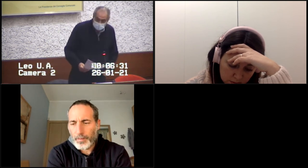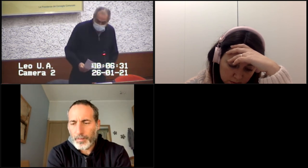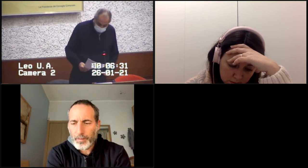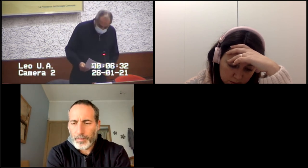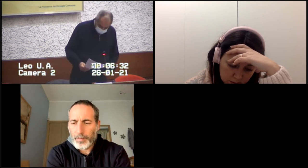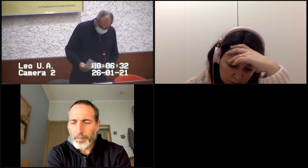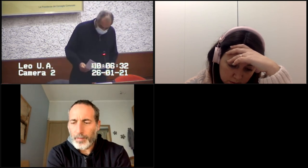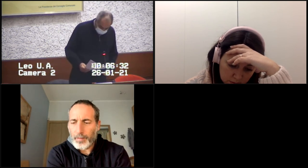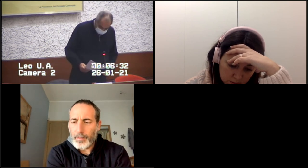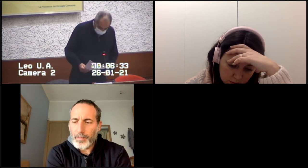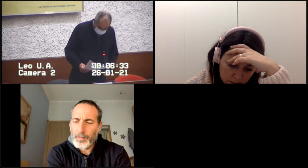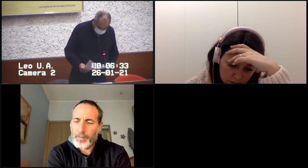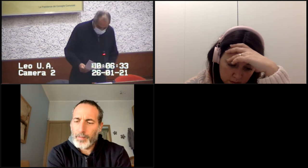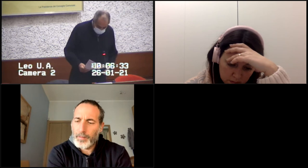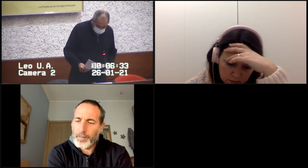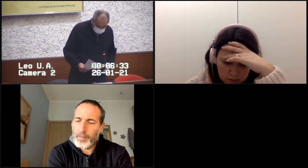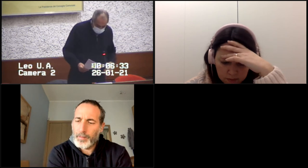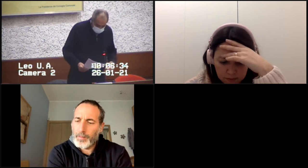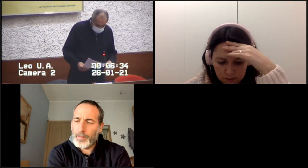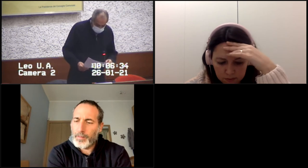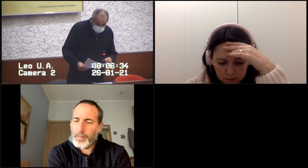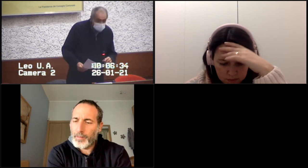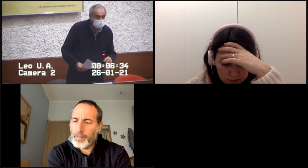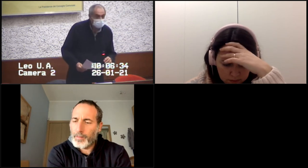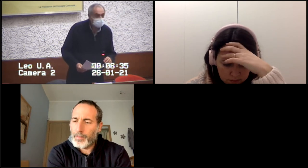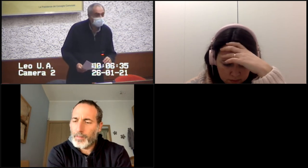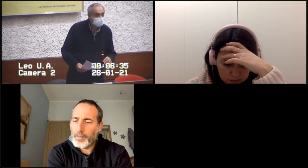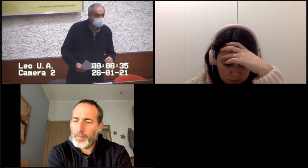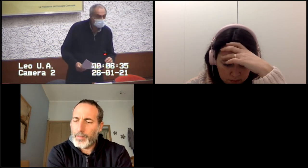Beh, non avremmo,